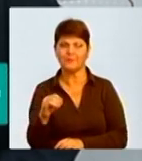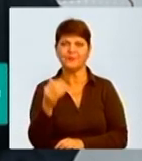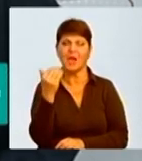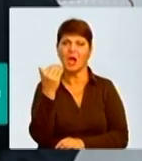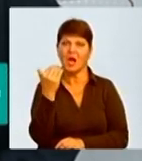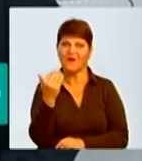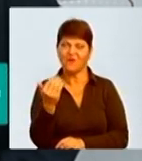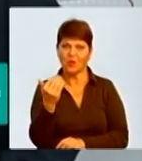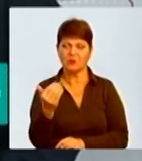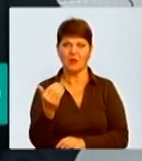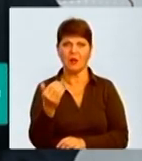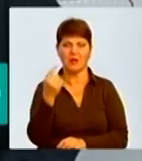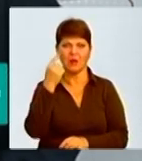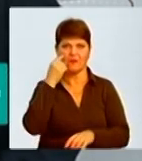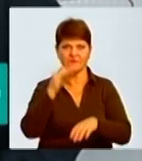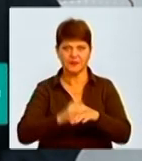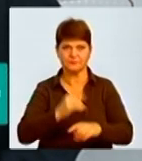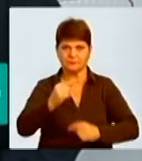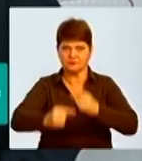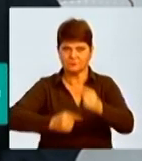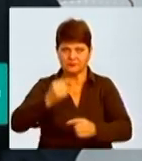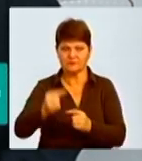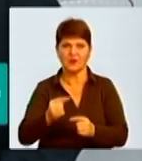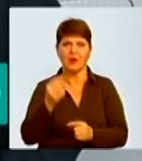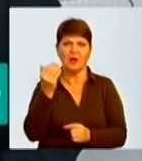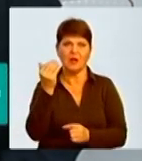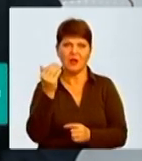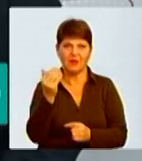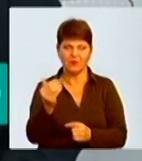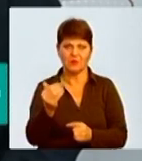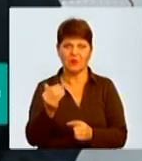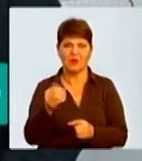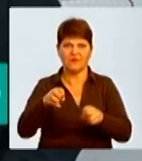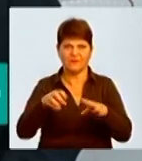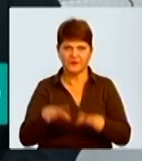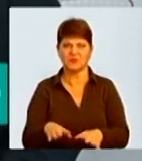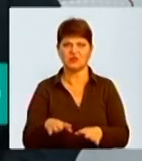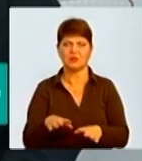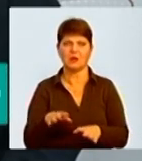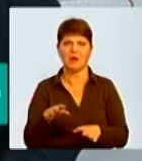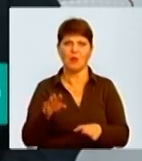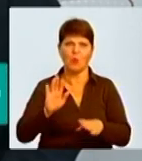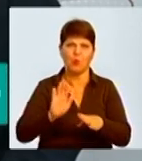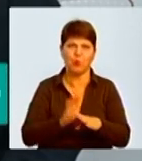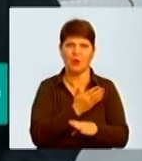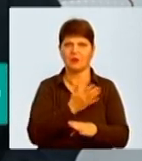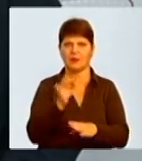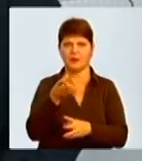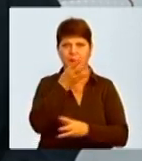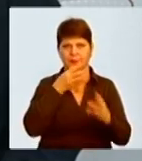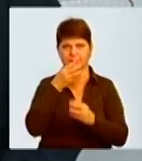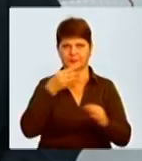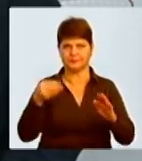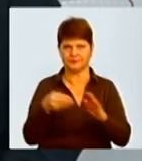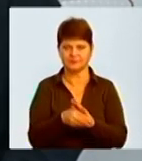ампутацію з заміщенням тканини молочних залоз ендопротезами. Ми теж використовуємо дане обстеження в своїй практиці, ми